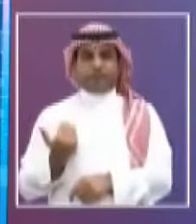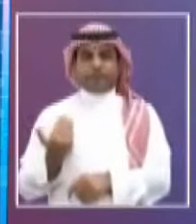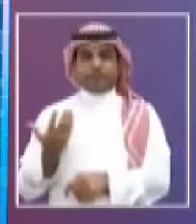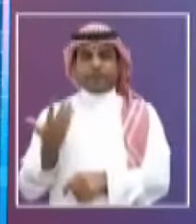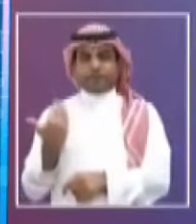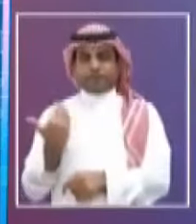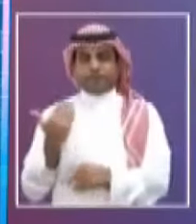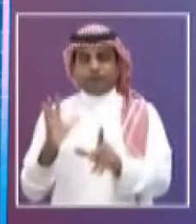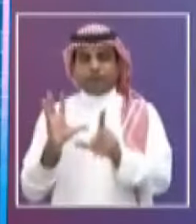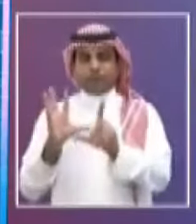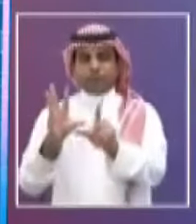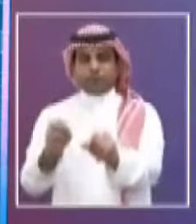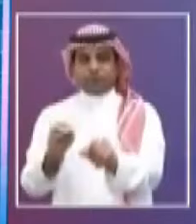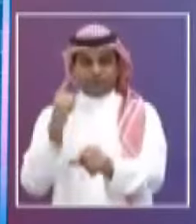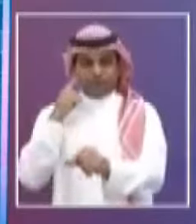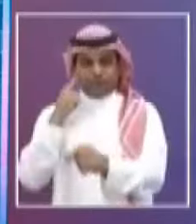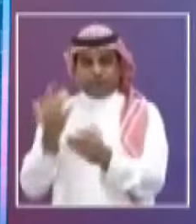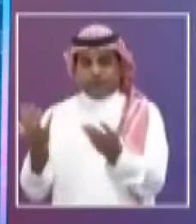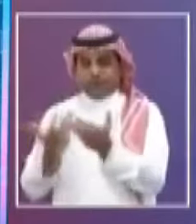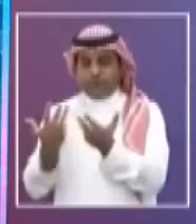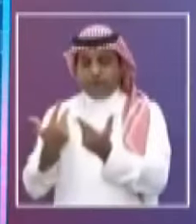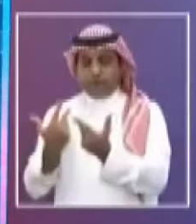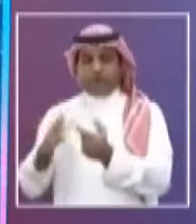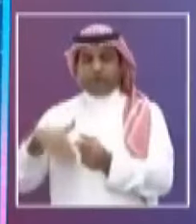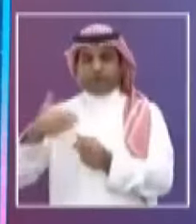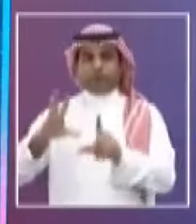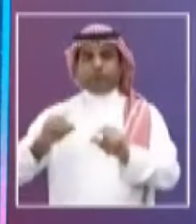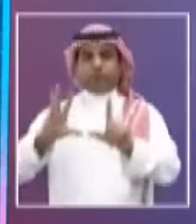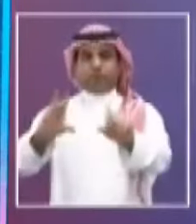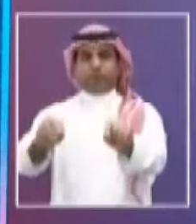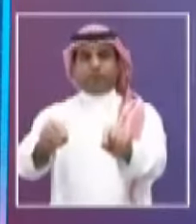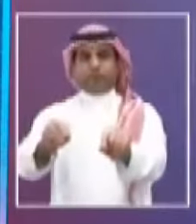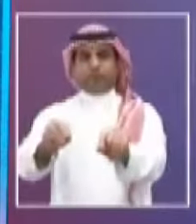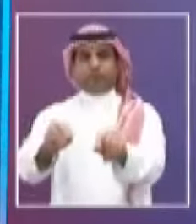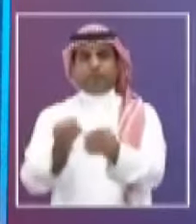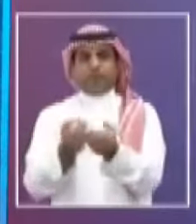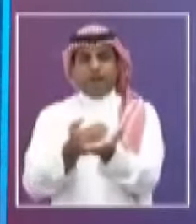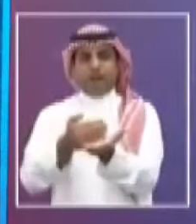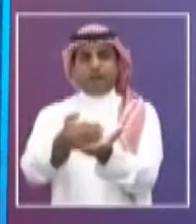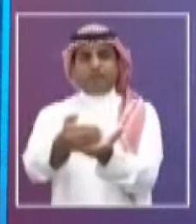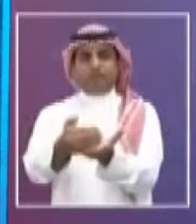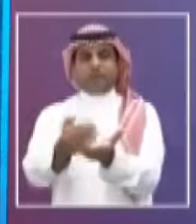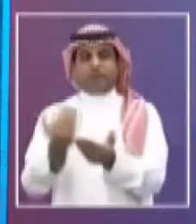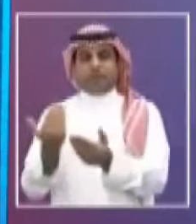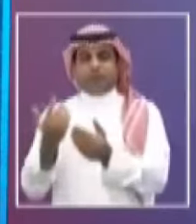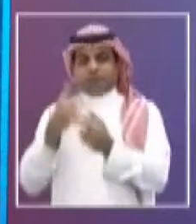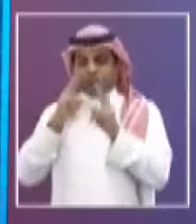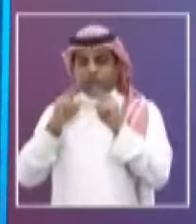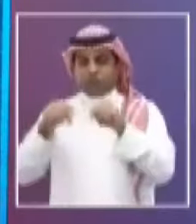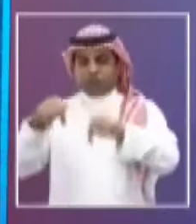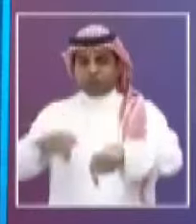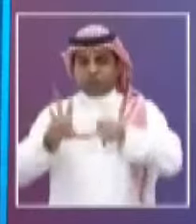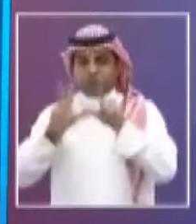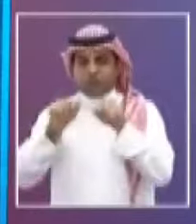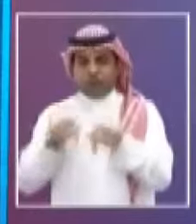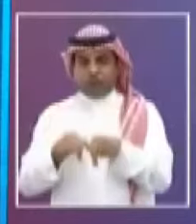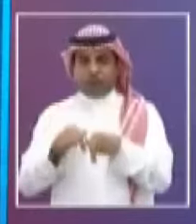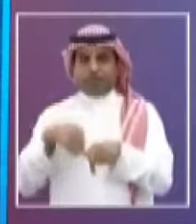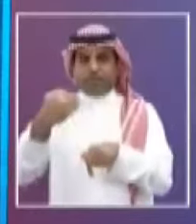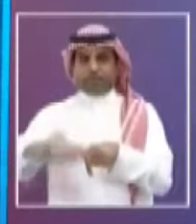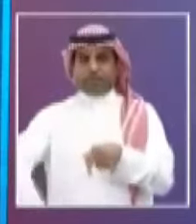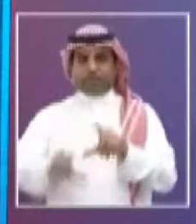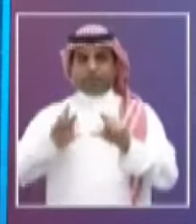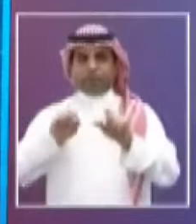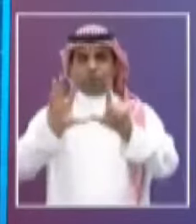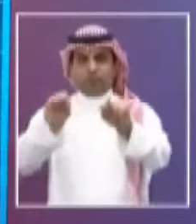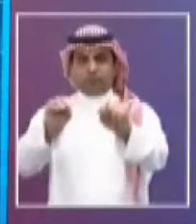الأسبوع، فبالتالي يكون عندنا مقارنة بين أسبوعين. إذا كان هنالك تحسن، أي أن عدد الحالات بين الأسبوع والأسبوع اللي